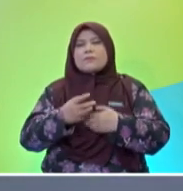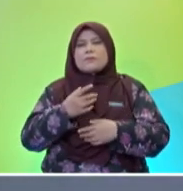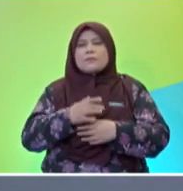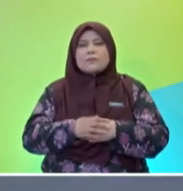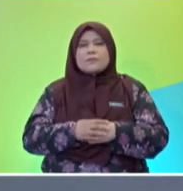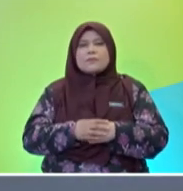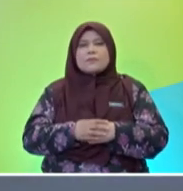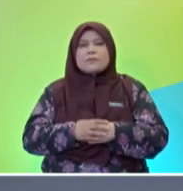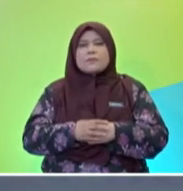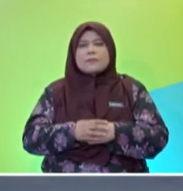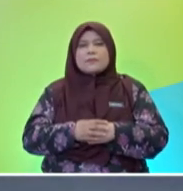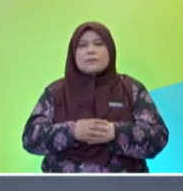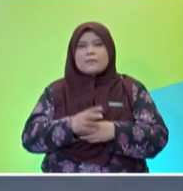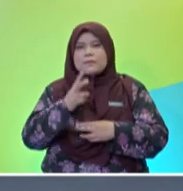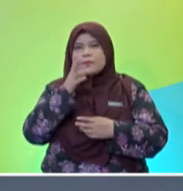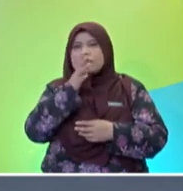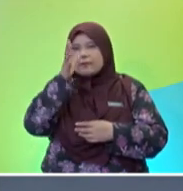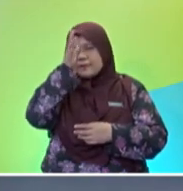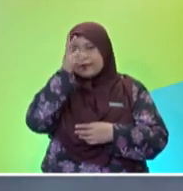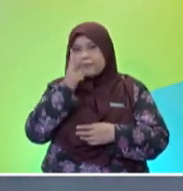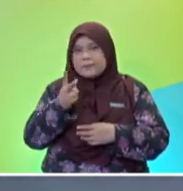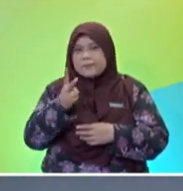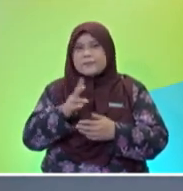pengawasan ibu bapak atau kucing